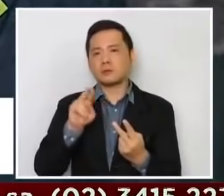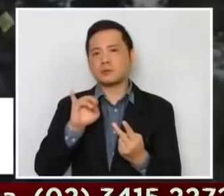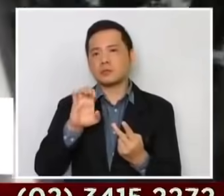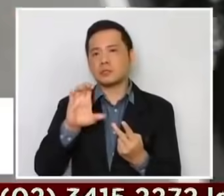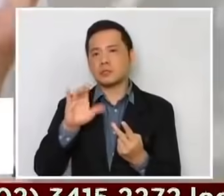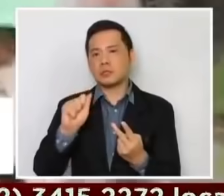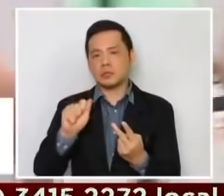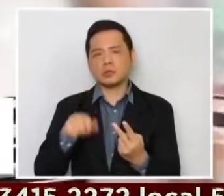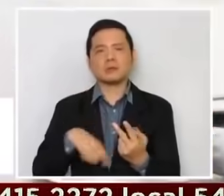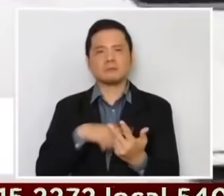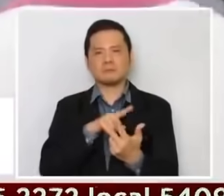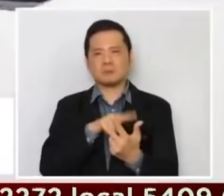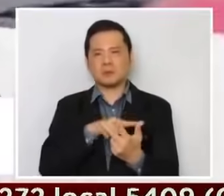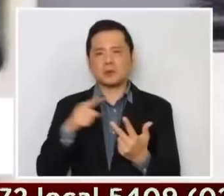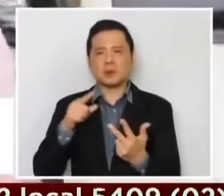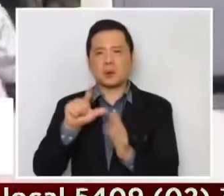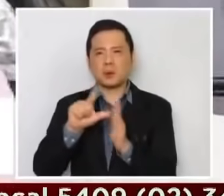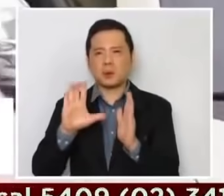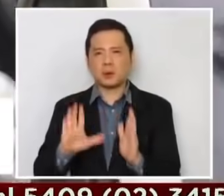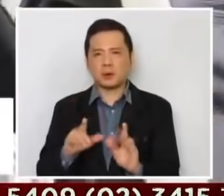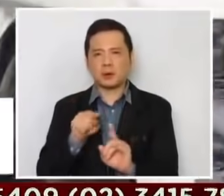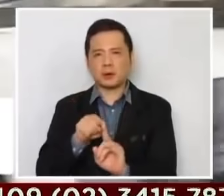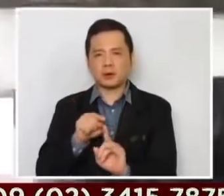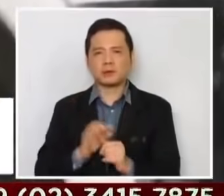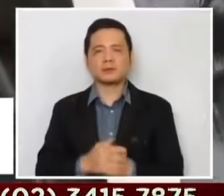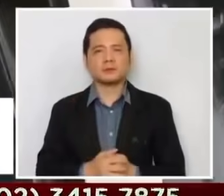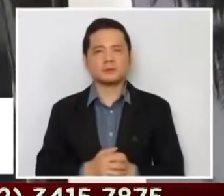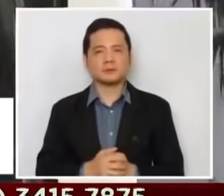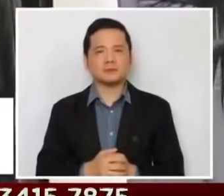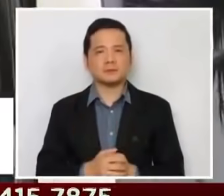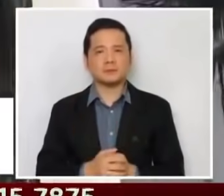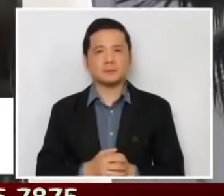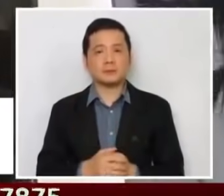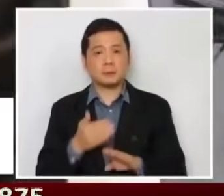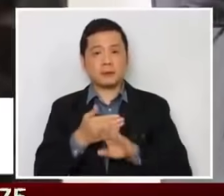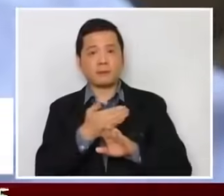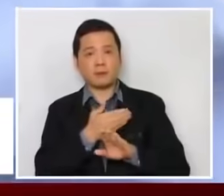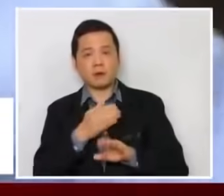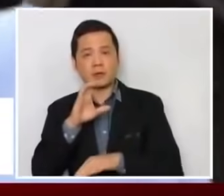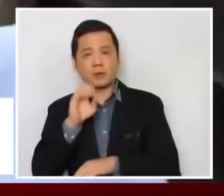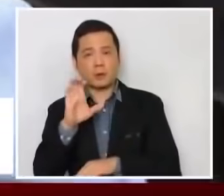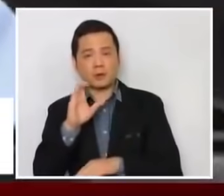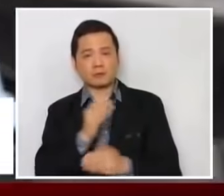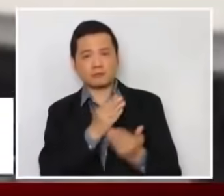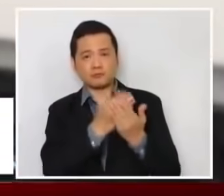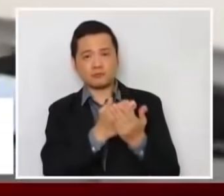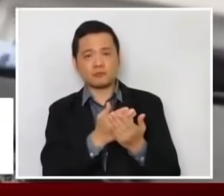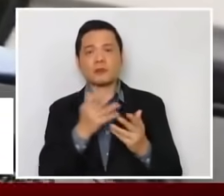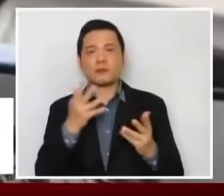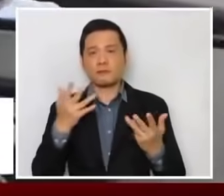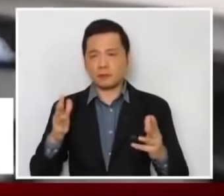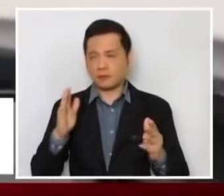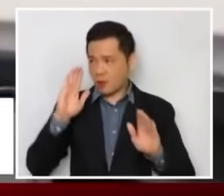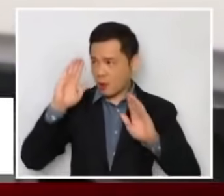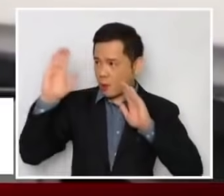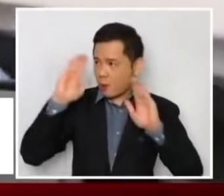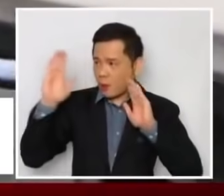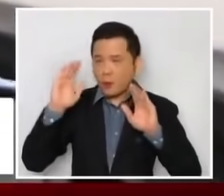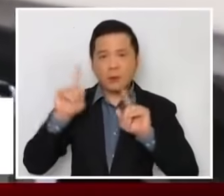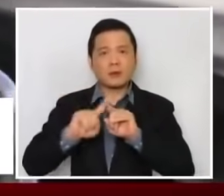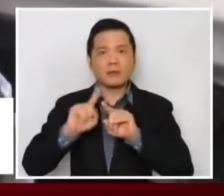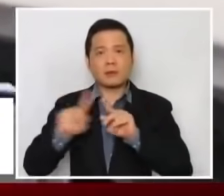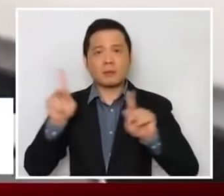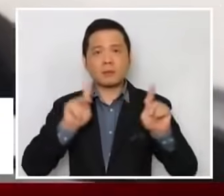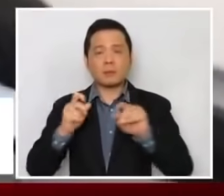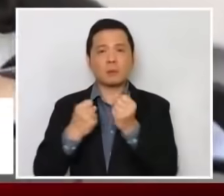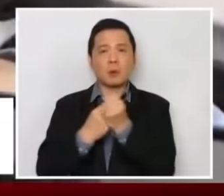Makalintal. Bago ang paghahain ng COC ay binati muna ni Robredo ang ilang supporters na nag-aabang sa kanya sa